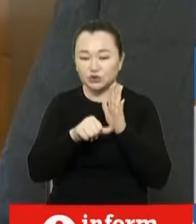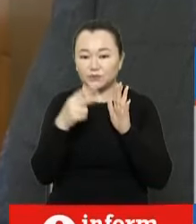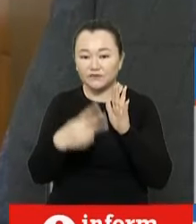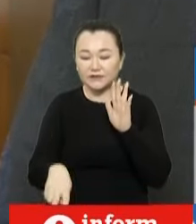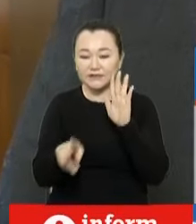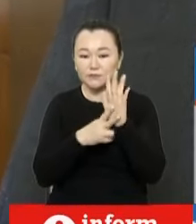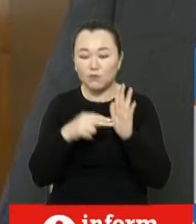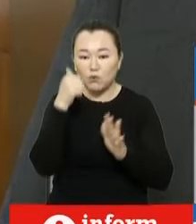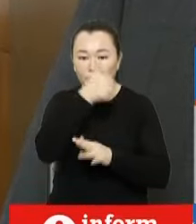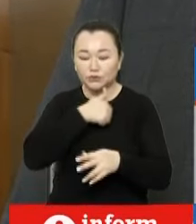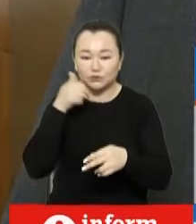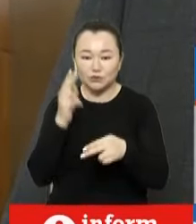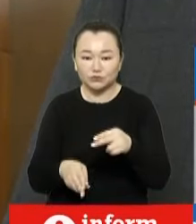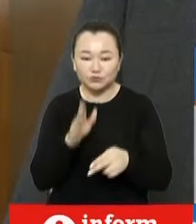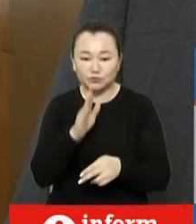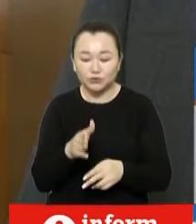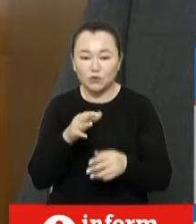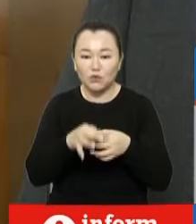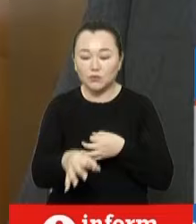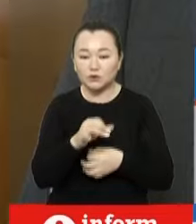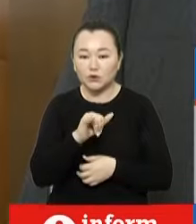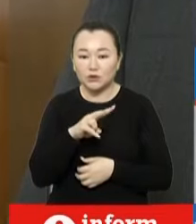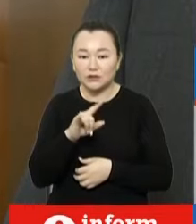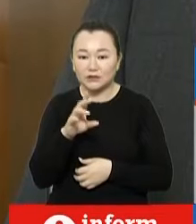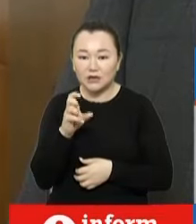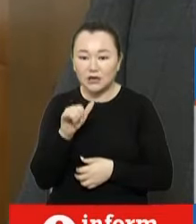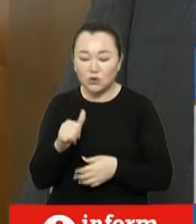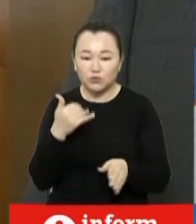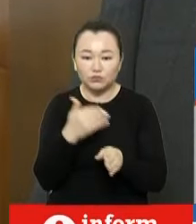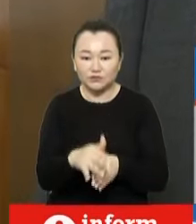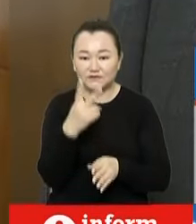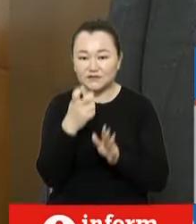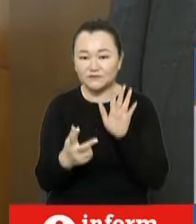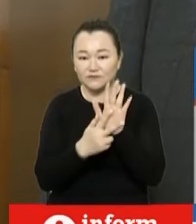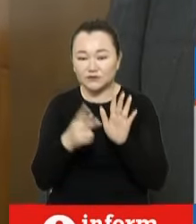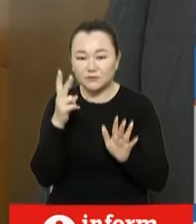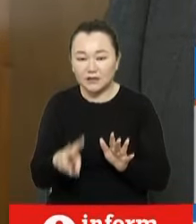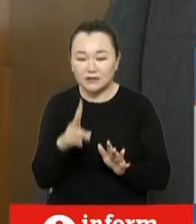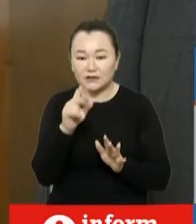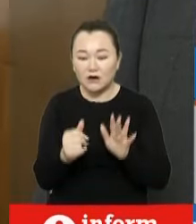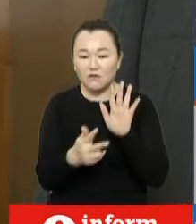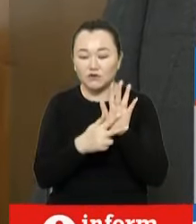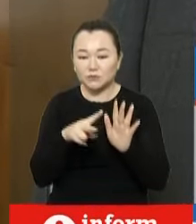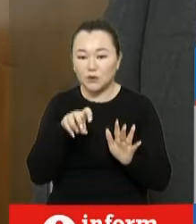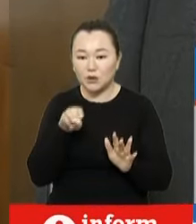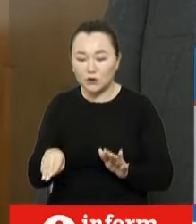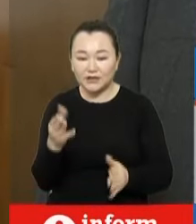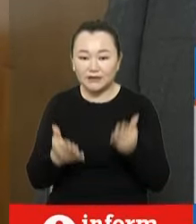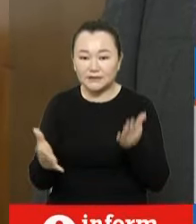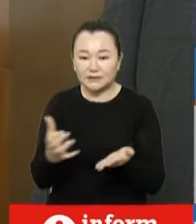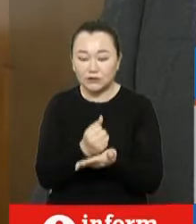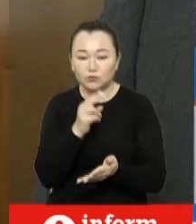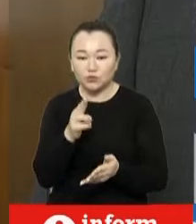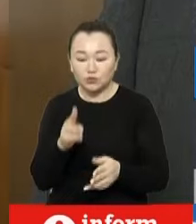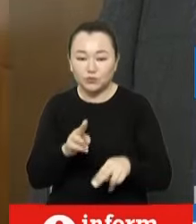2027 годах области улытау в этом году будет выделено 208 км на 8 лотов если будут определены